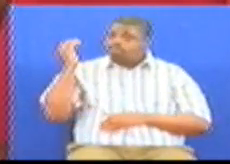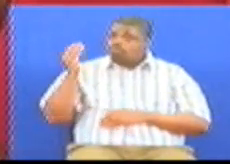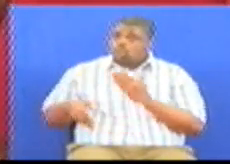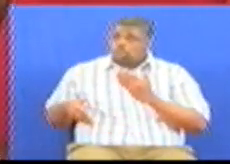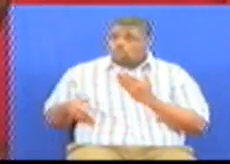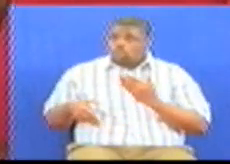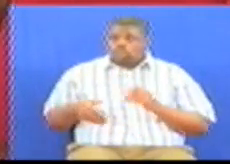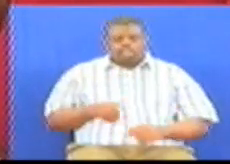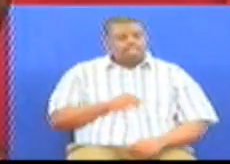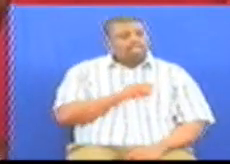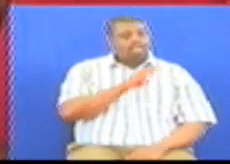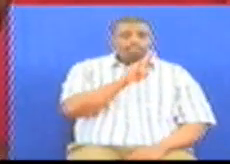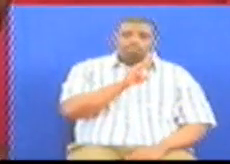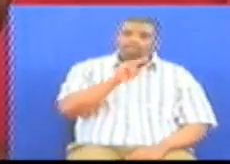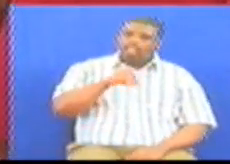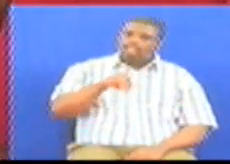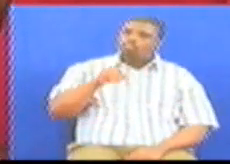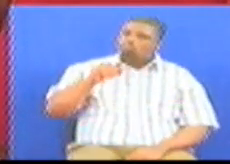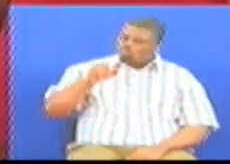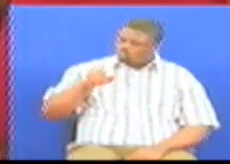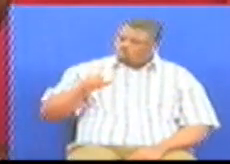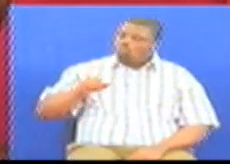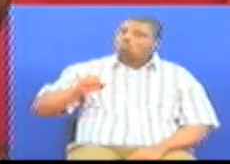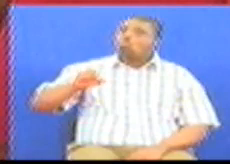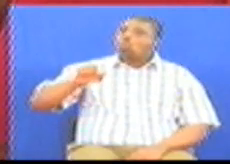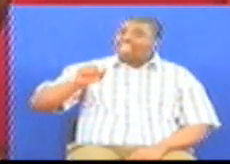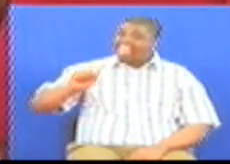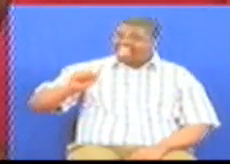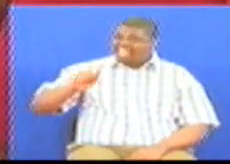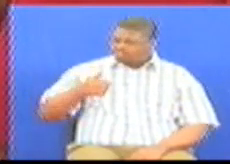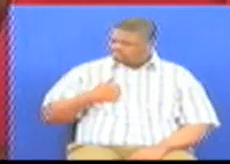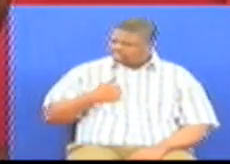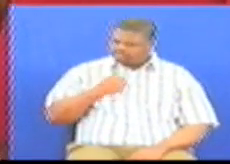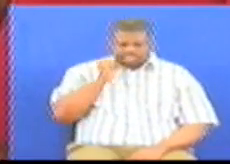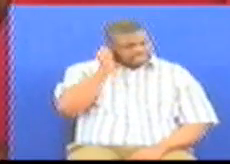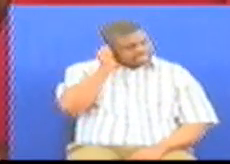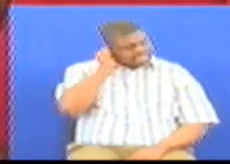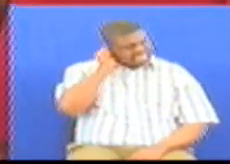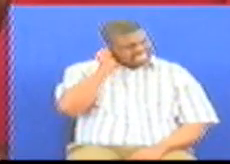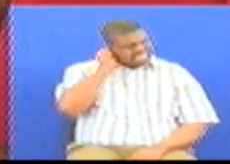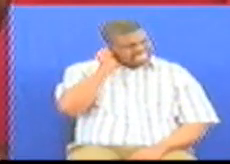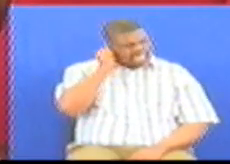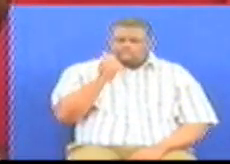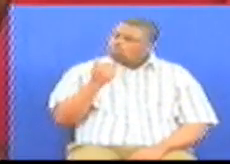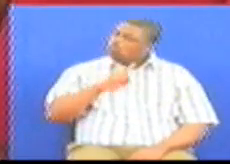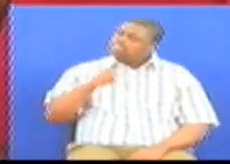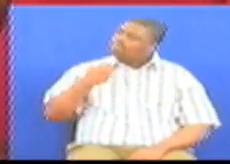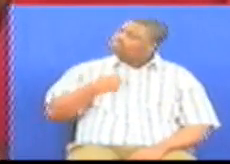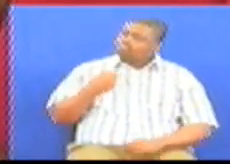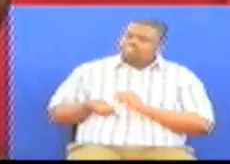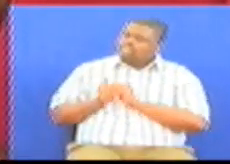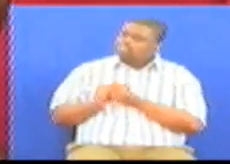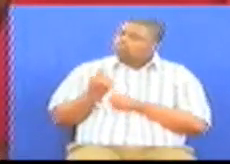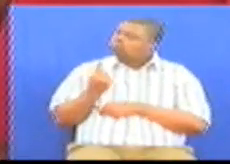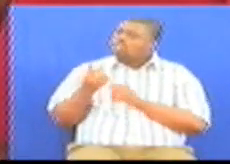ni WMA. Kwa kweli ukiniuliza mimi, tatizo moja kubwa katika wilaya yako nini?